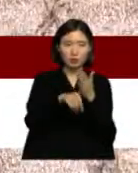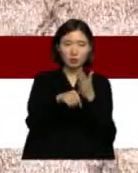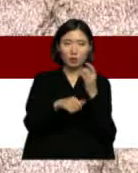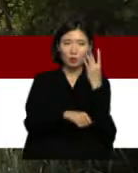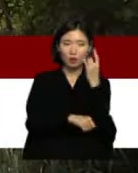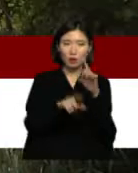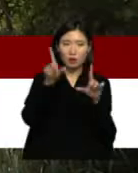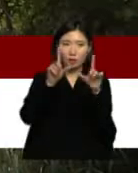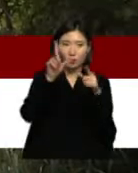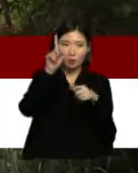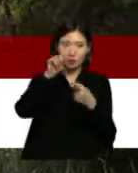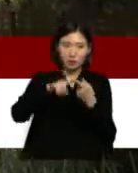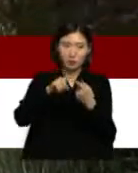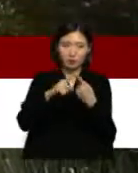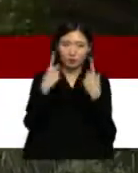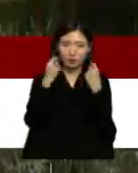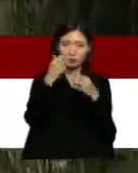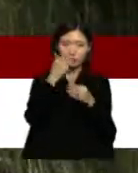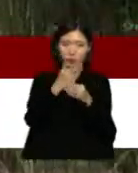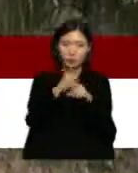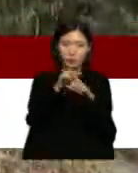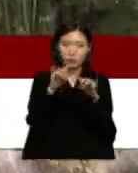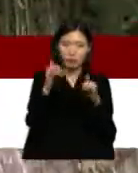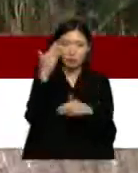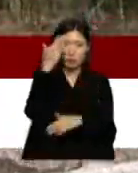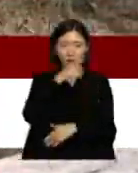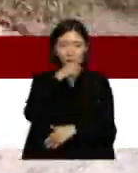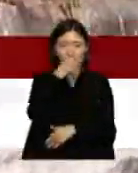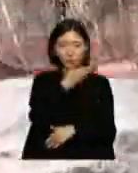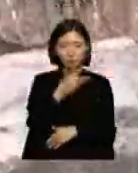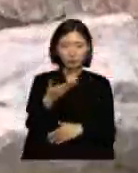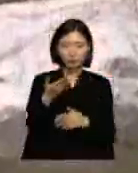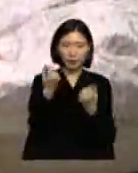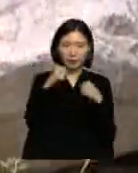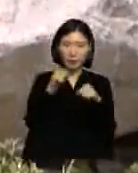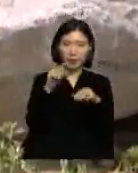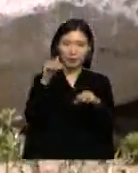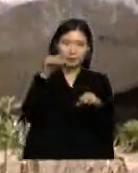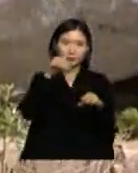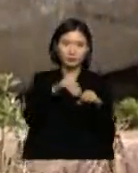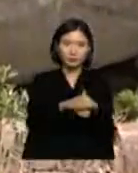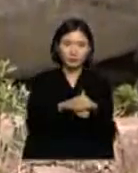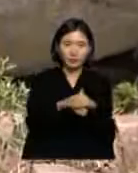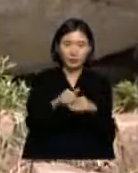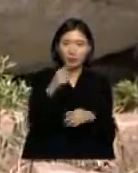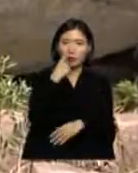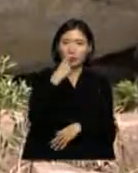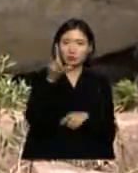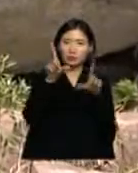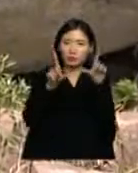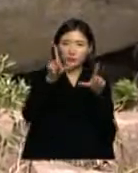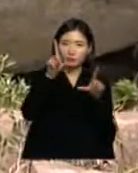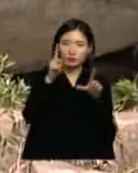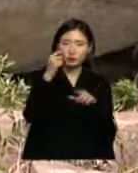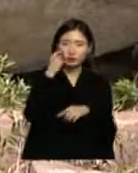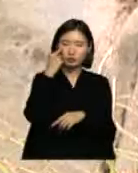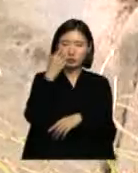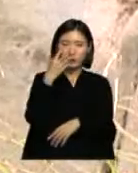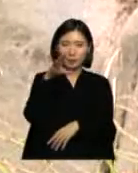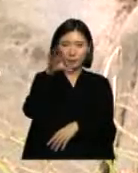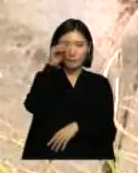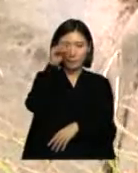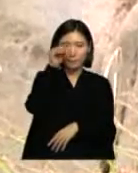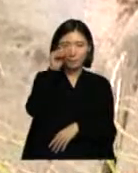있습니다. 시민들도 맑은 계곡물에 발을 담그며 멋진 풍경을 눈에 담아갑니다. 며칠 전에 비